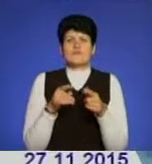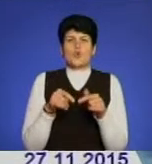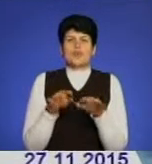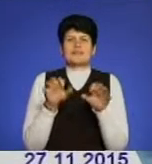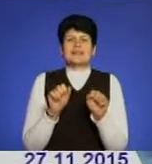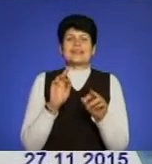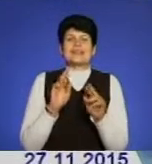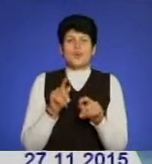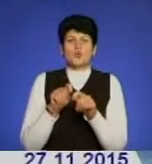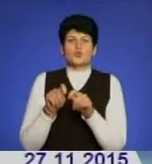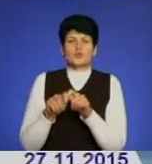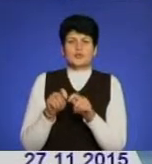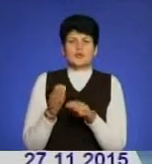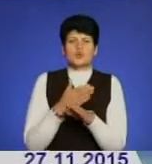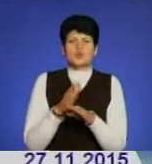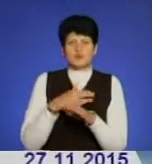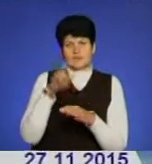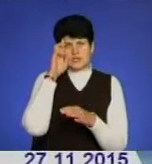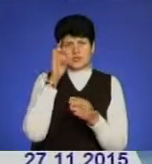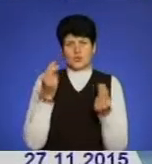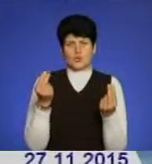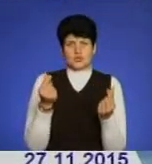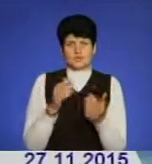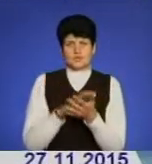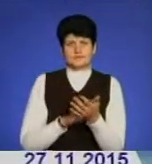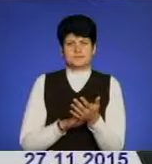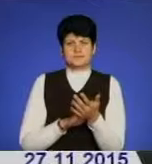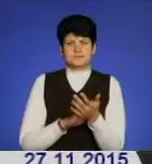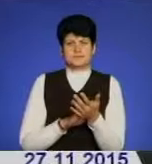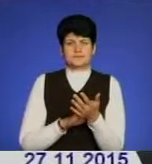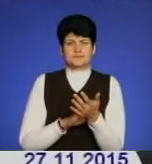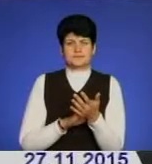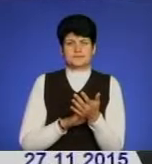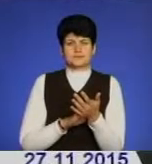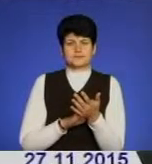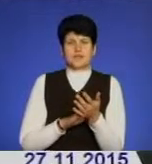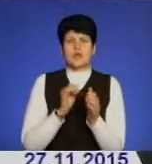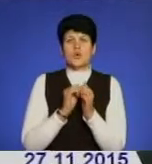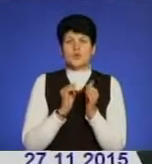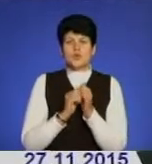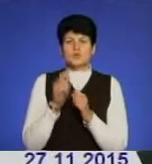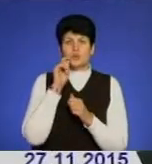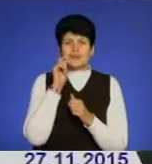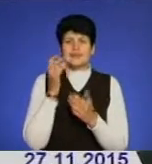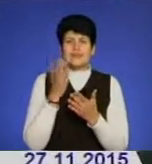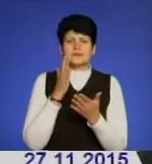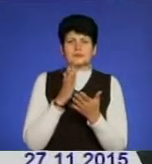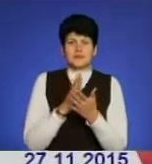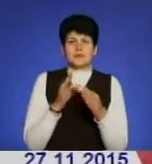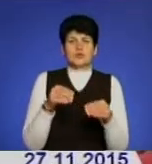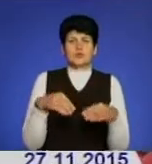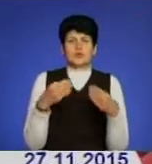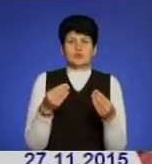як контролювати розподіл бюджетних коштів? Про це далі у сюжеті. Кожен українець тепер мав би мати доступ